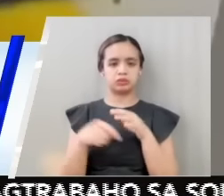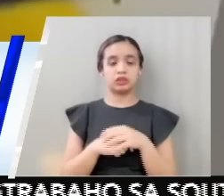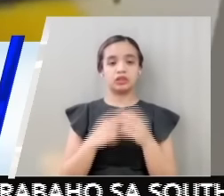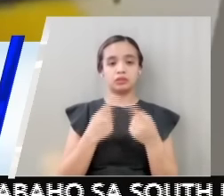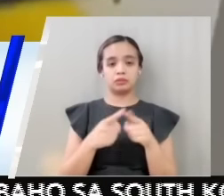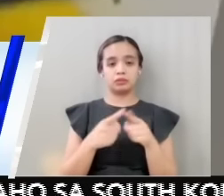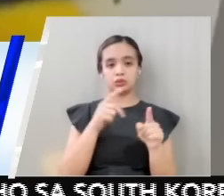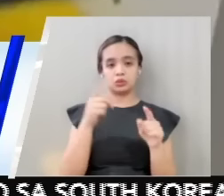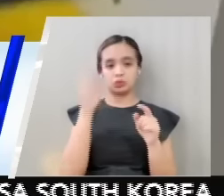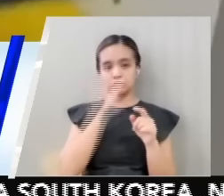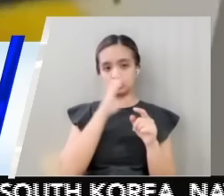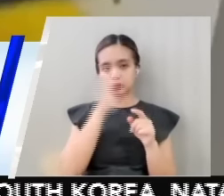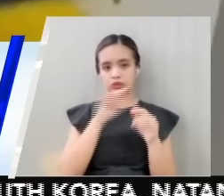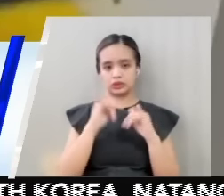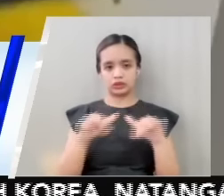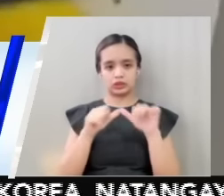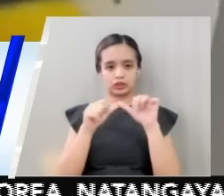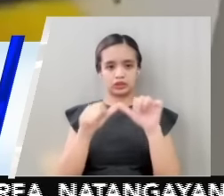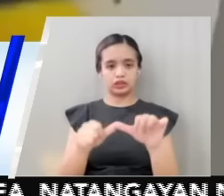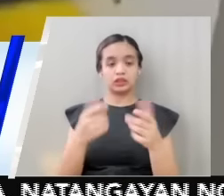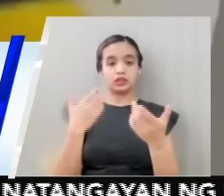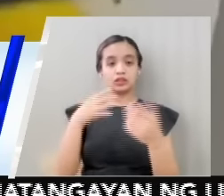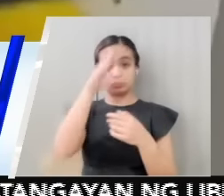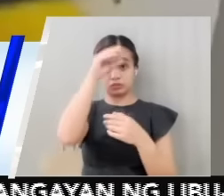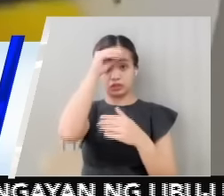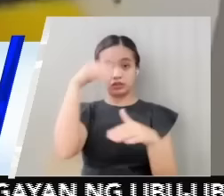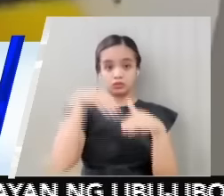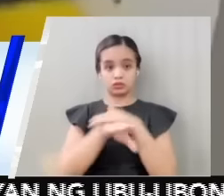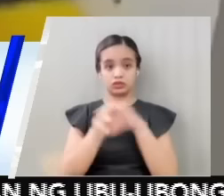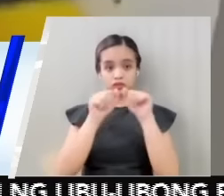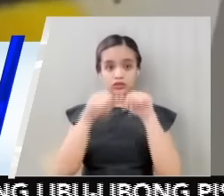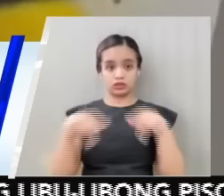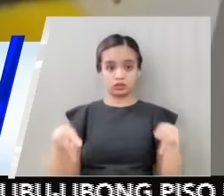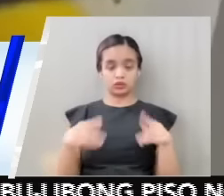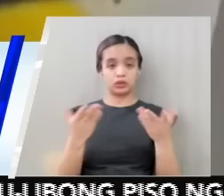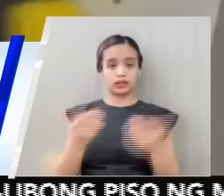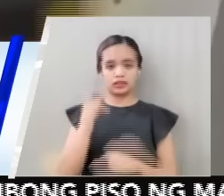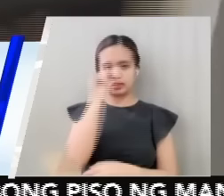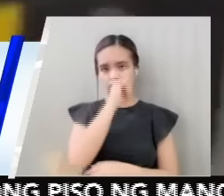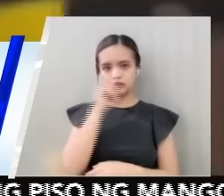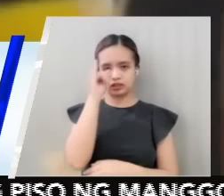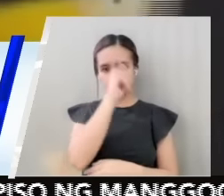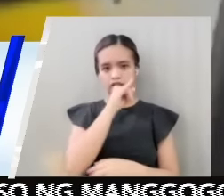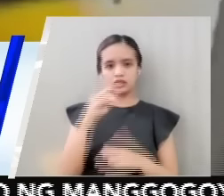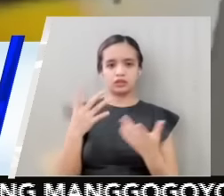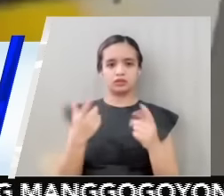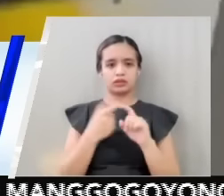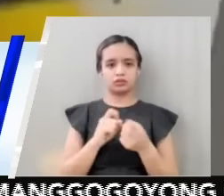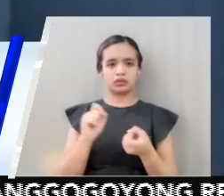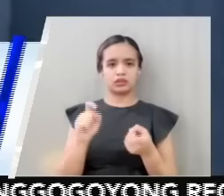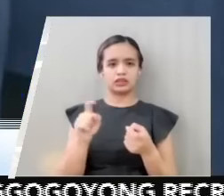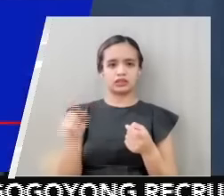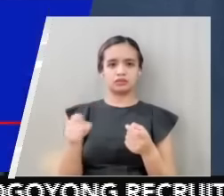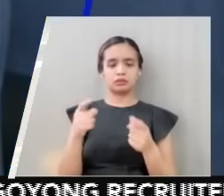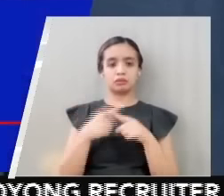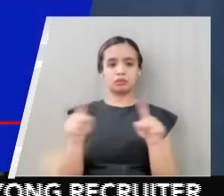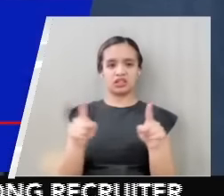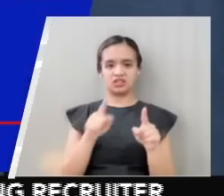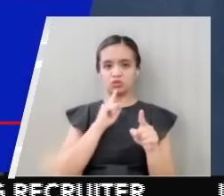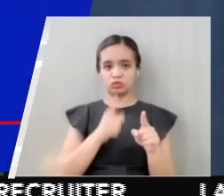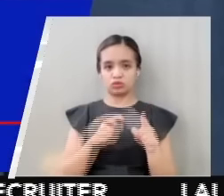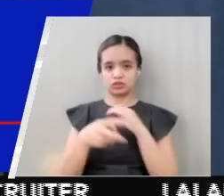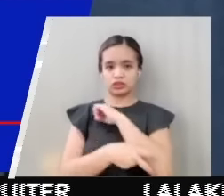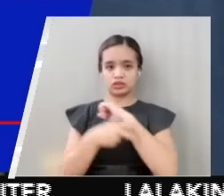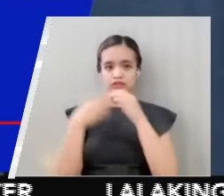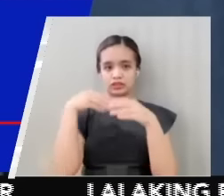namang ito na pumasok sa apartment building sa Haro, Iloilo City, tila taga roon kung umasta, pero akit bahay pala. Pinapangtanaw yung mga